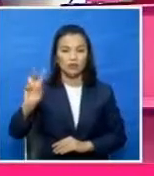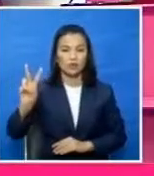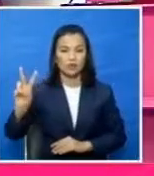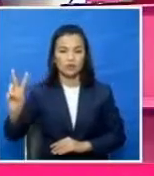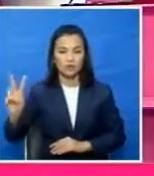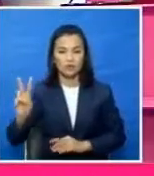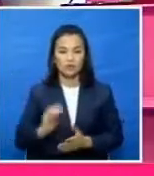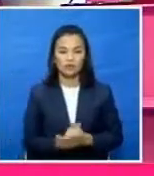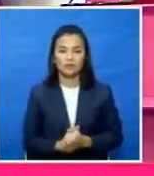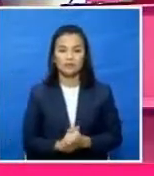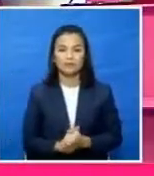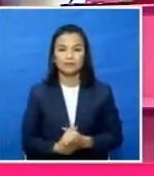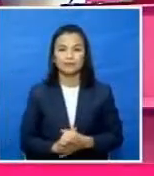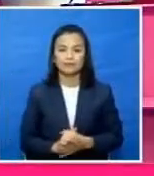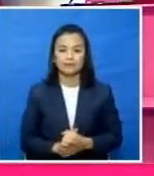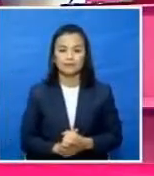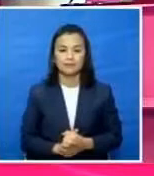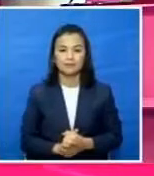8736022